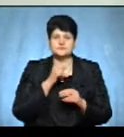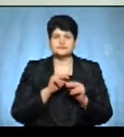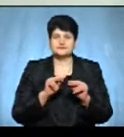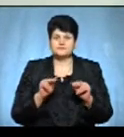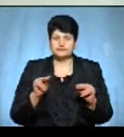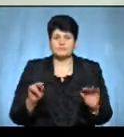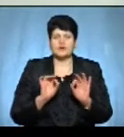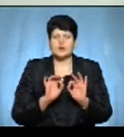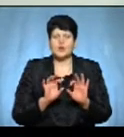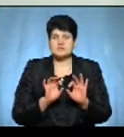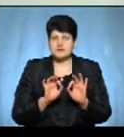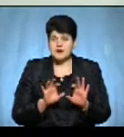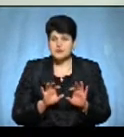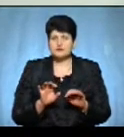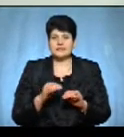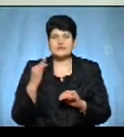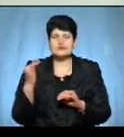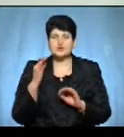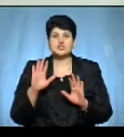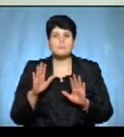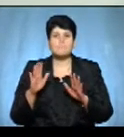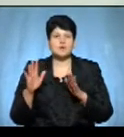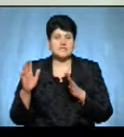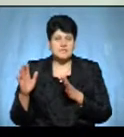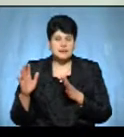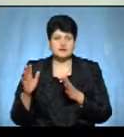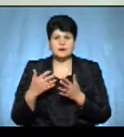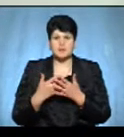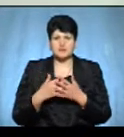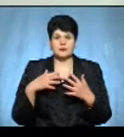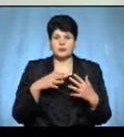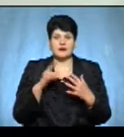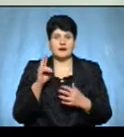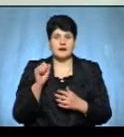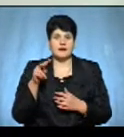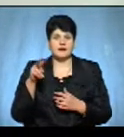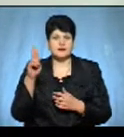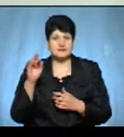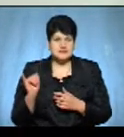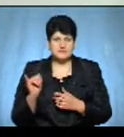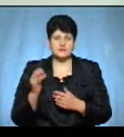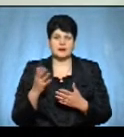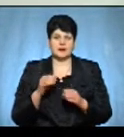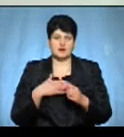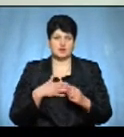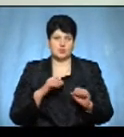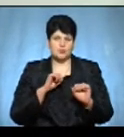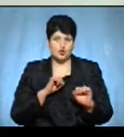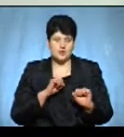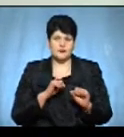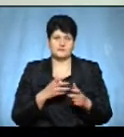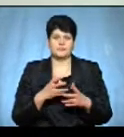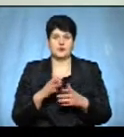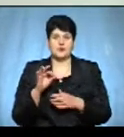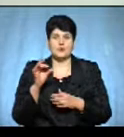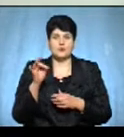які розказували також історичні події, наприклад, бої на Калці, як наші вітязі оборонялися,